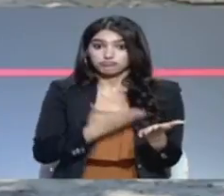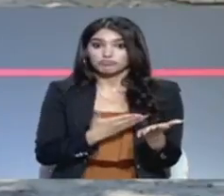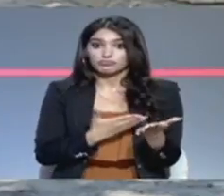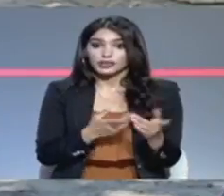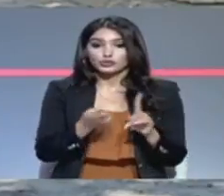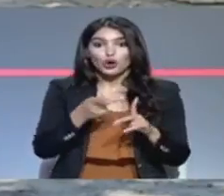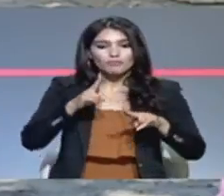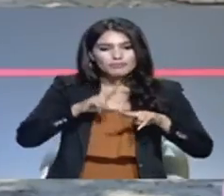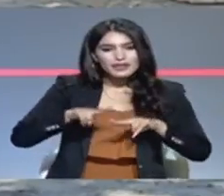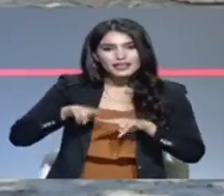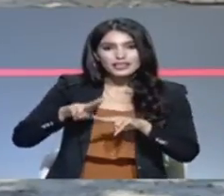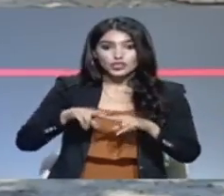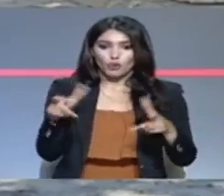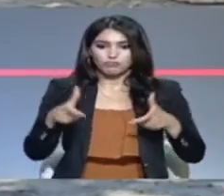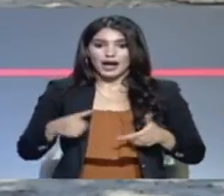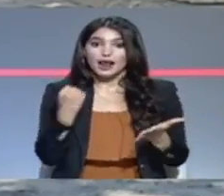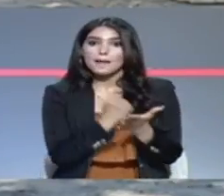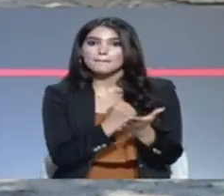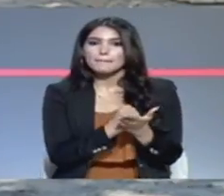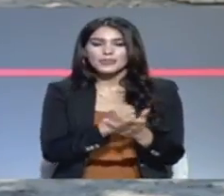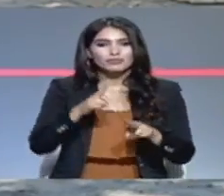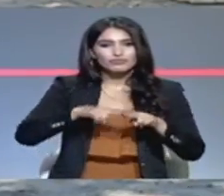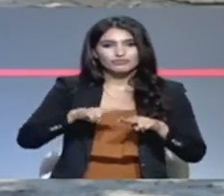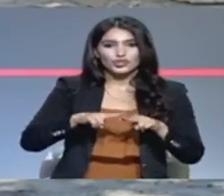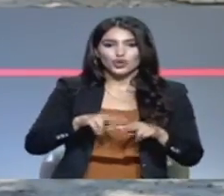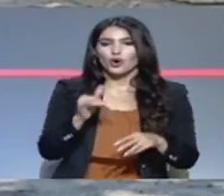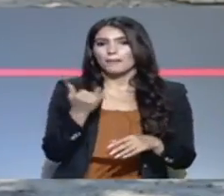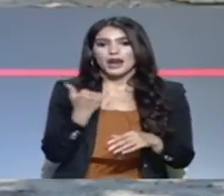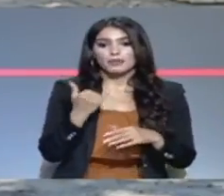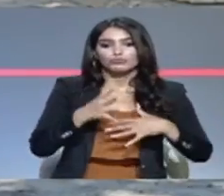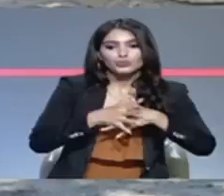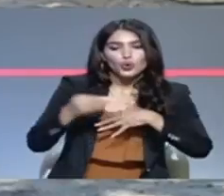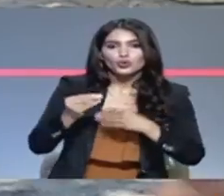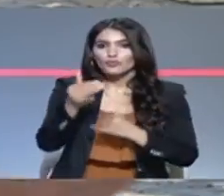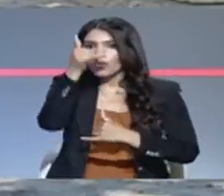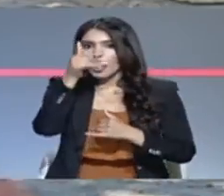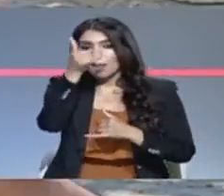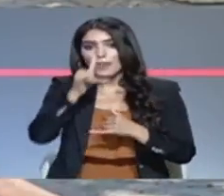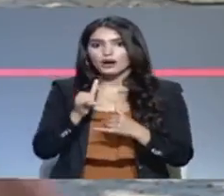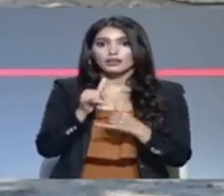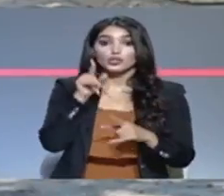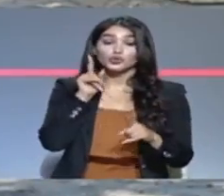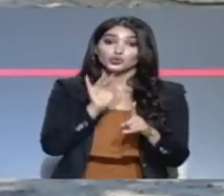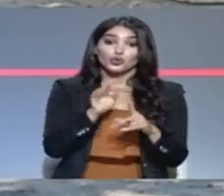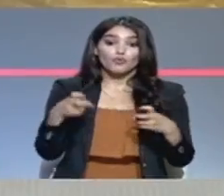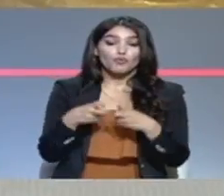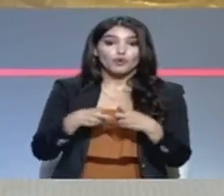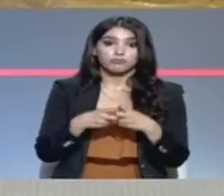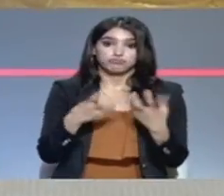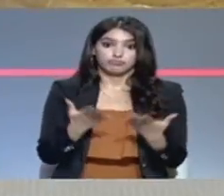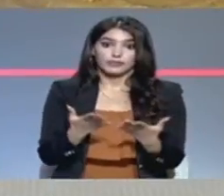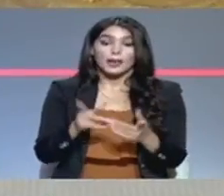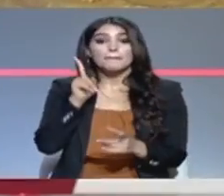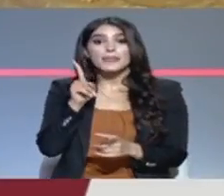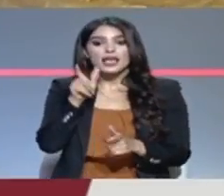لحالة الصيانة متاعها القطعة الأصلية، ولينا نحبذوا أنها ما عادش تخرج يعني في معارض والنسخة من الجص هذه.